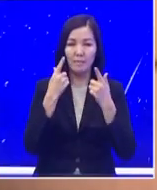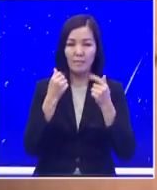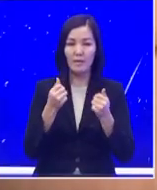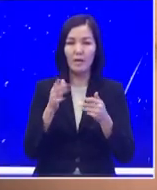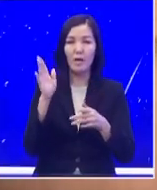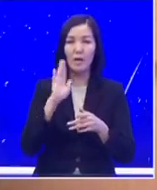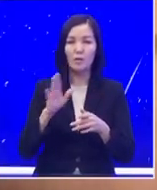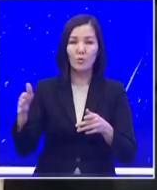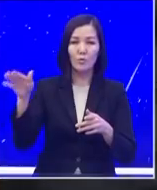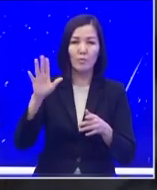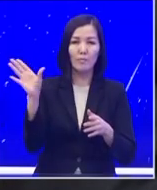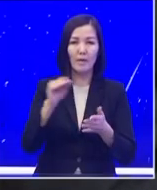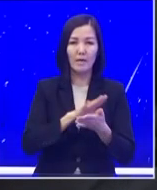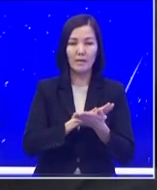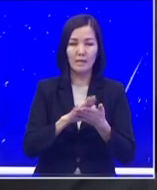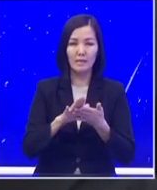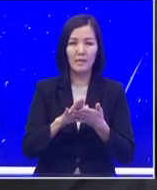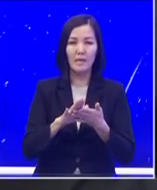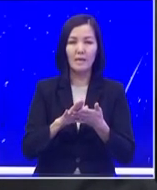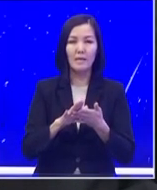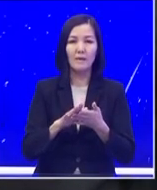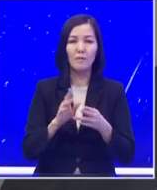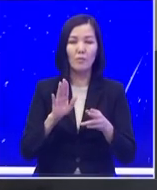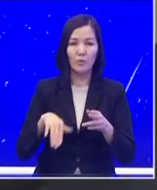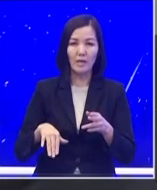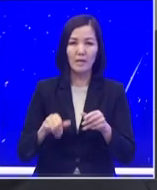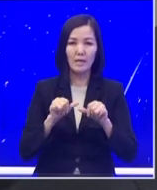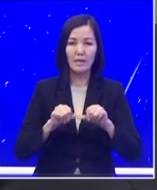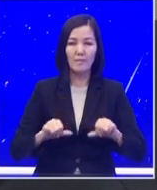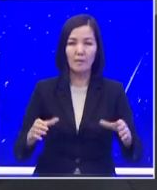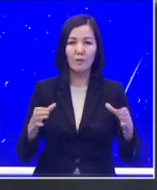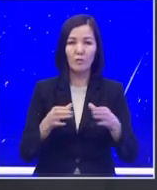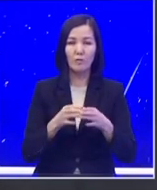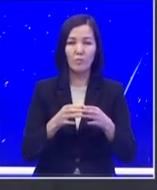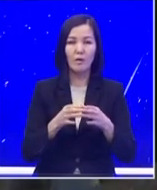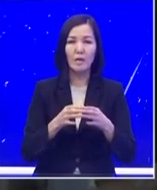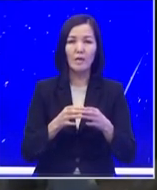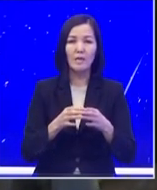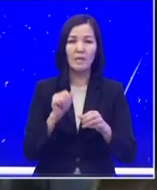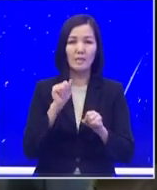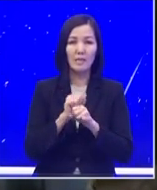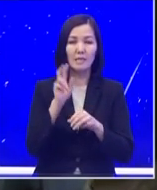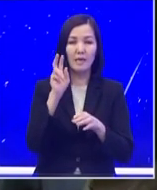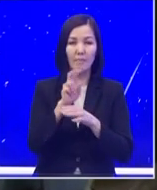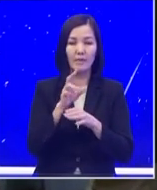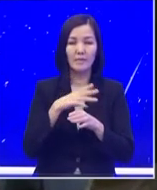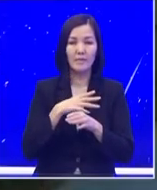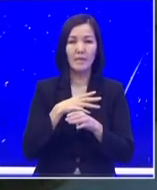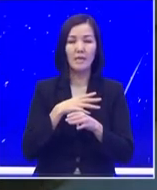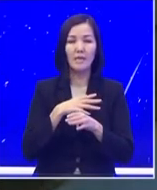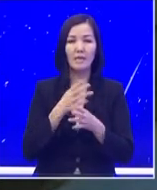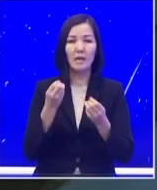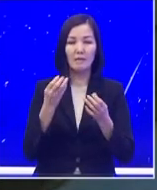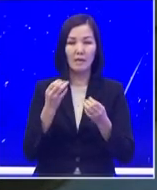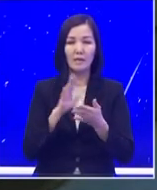Таудың тұнығында мін жоқ, мөлдірдей таза. Осыдан кейін комиссия мүшелері су сүзу станциясына аялдады. Мұнда онсыз да